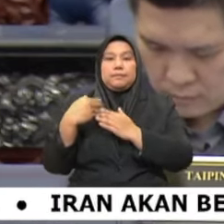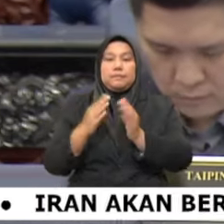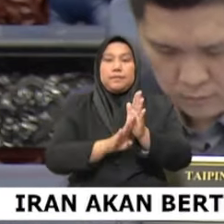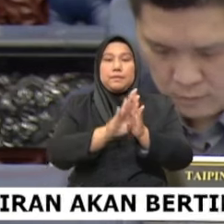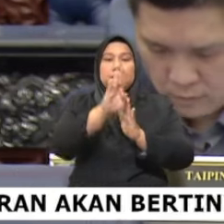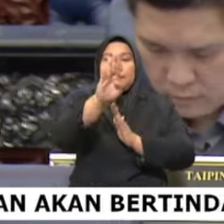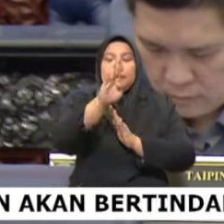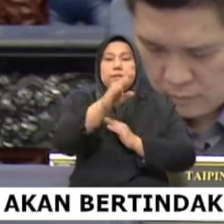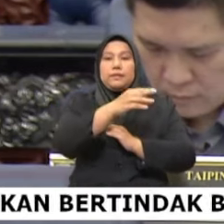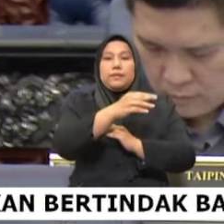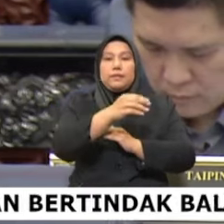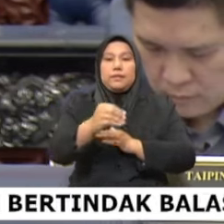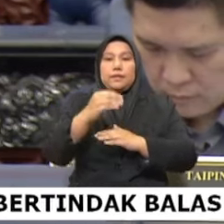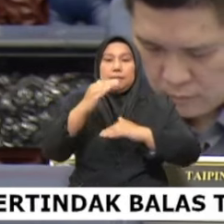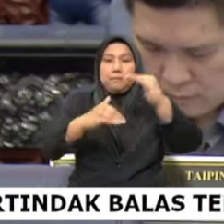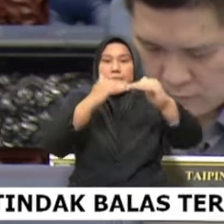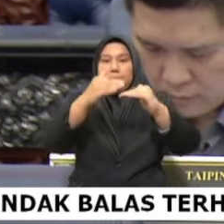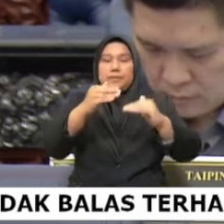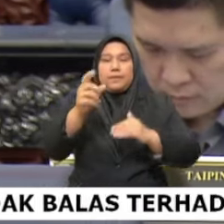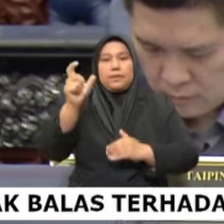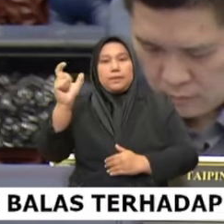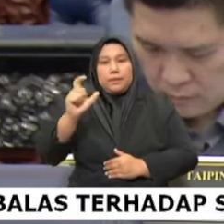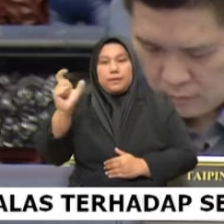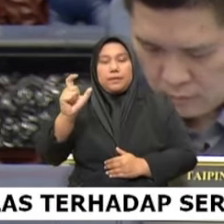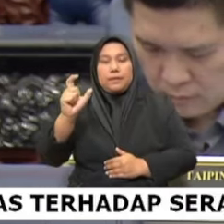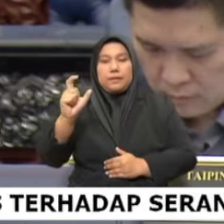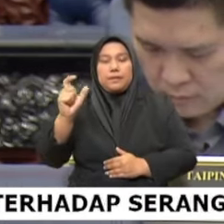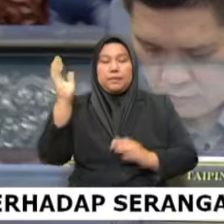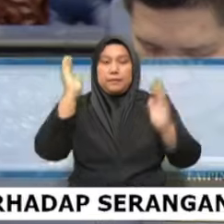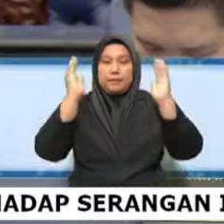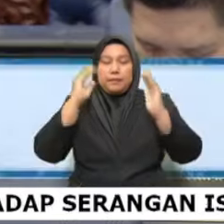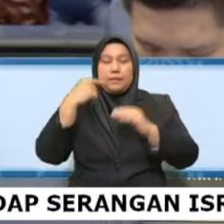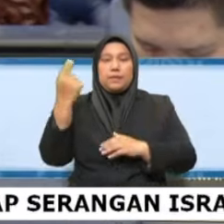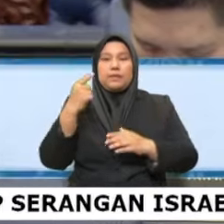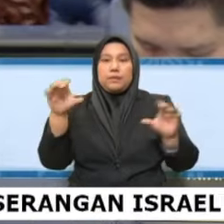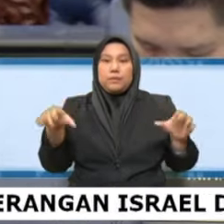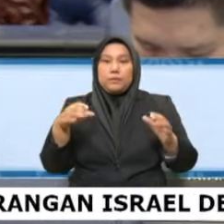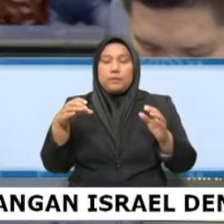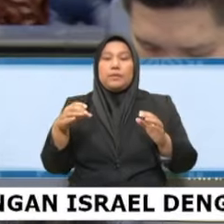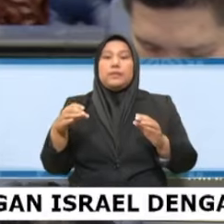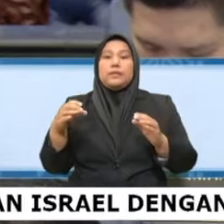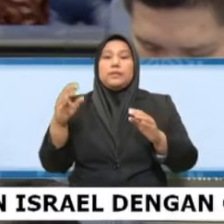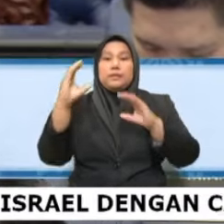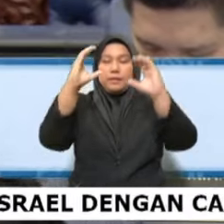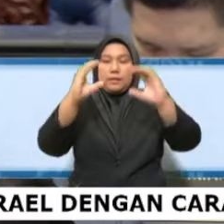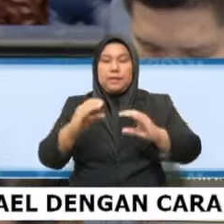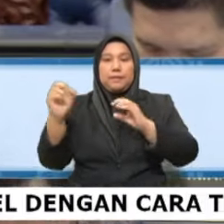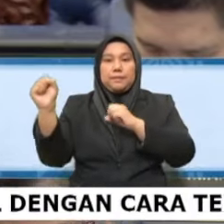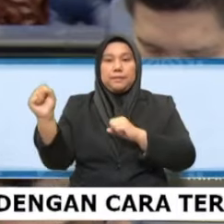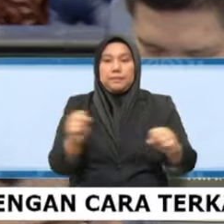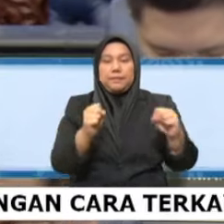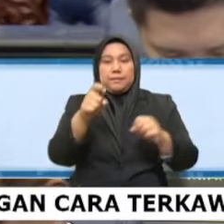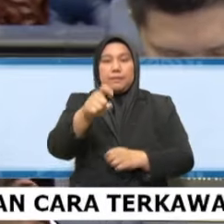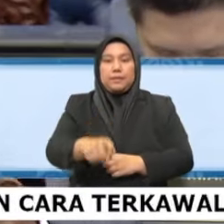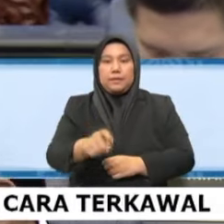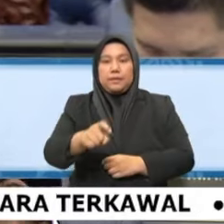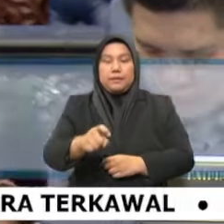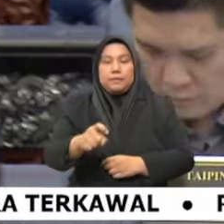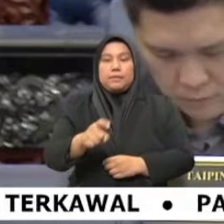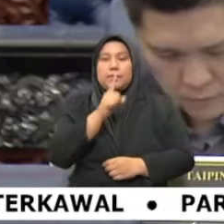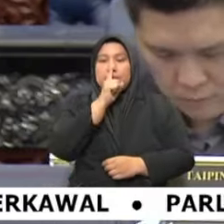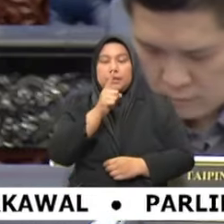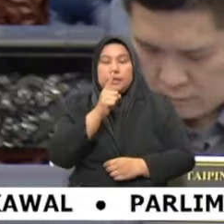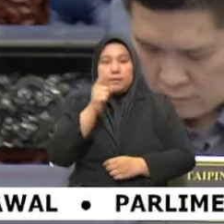dan kemajuan Islam di negara ini, sentiasa melaksanakan pendekatan yang strategik dan perlu bagi memastikan